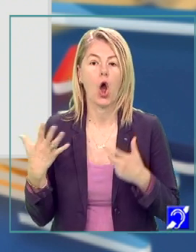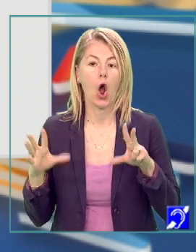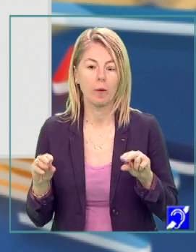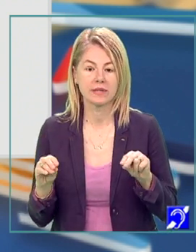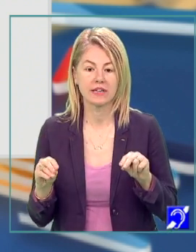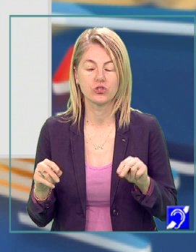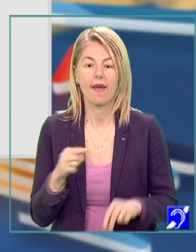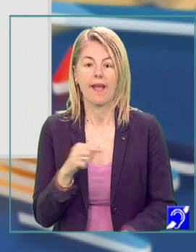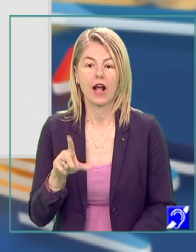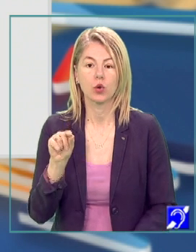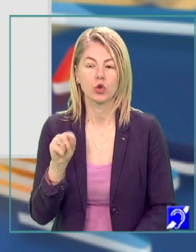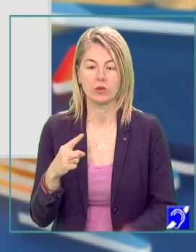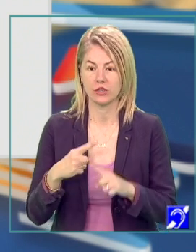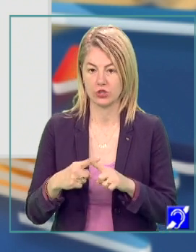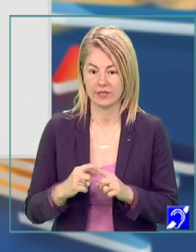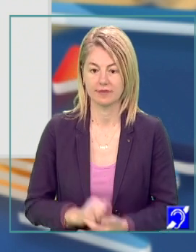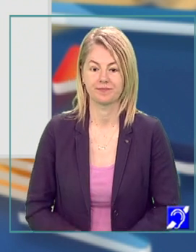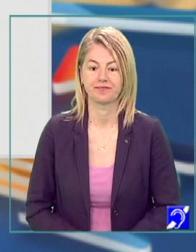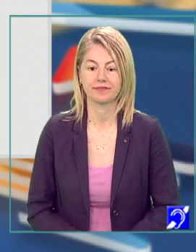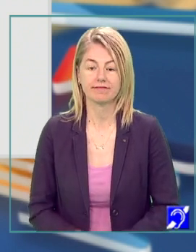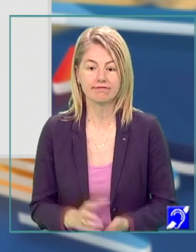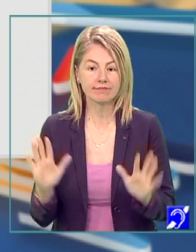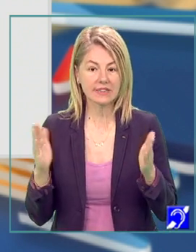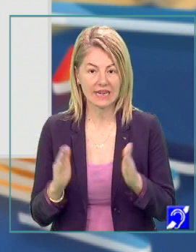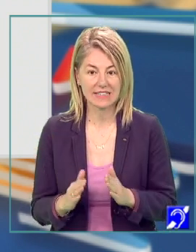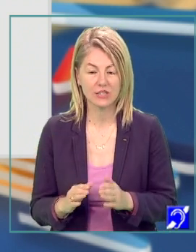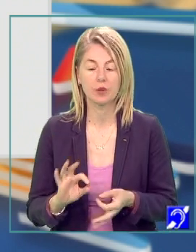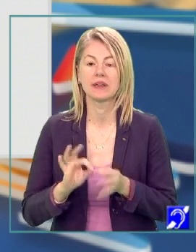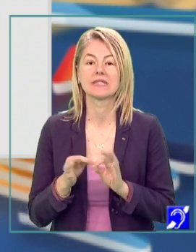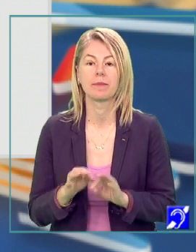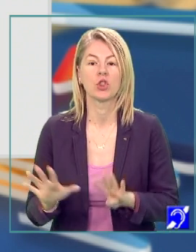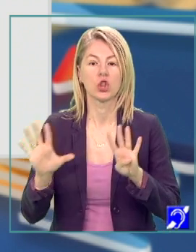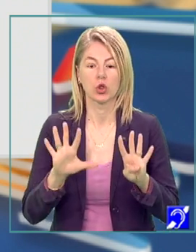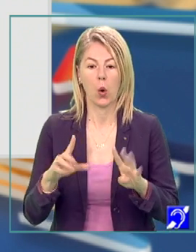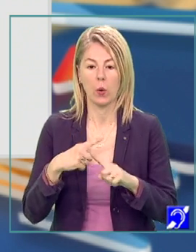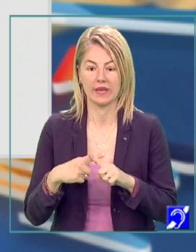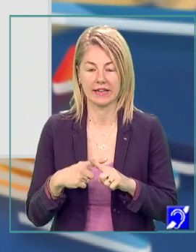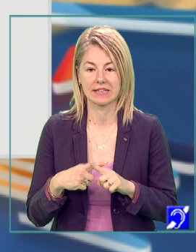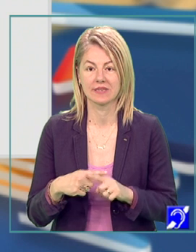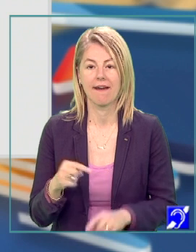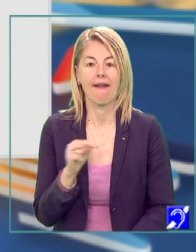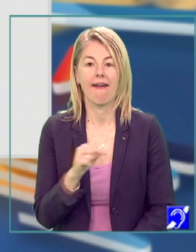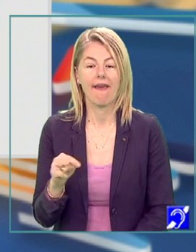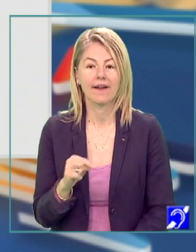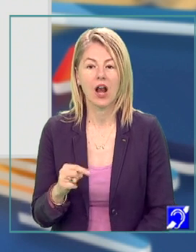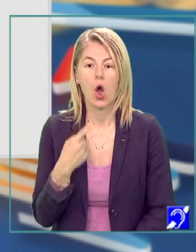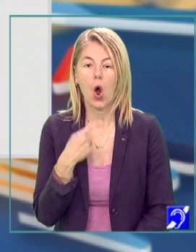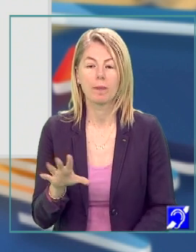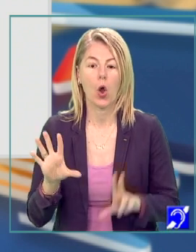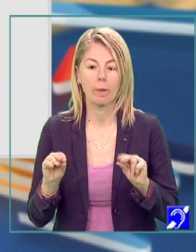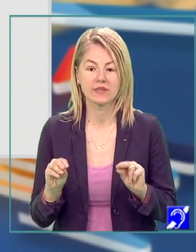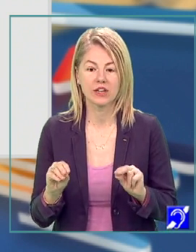1080 egal cu 20x. Restrângem și după aia obținem 9x egal